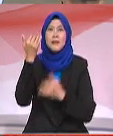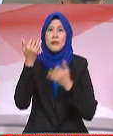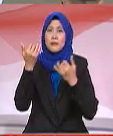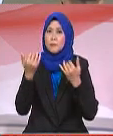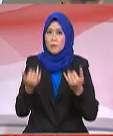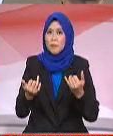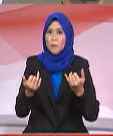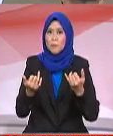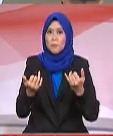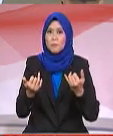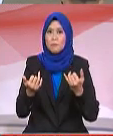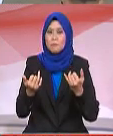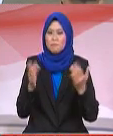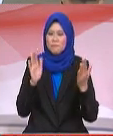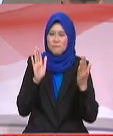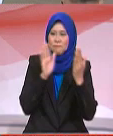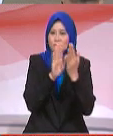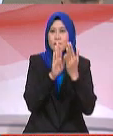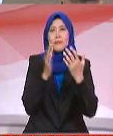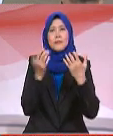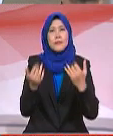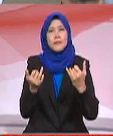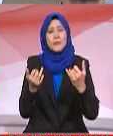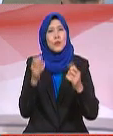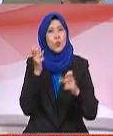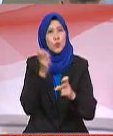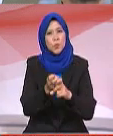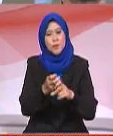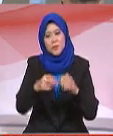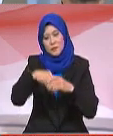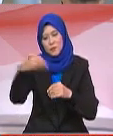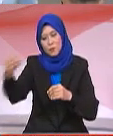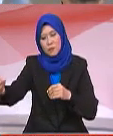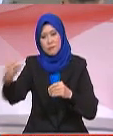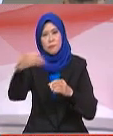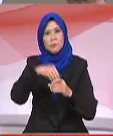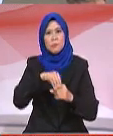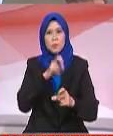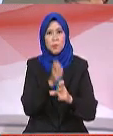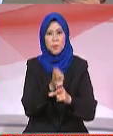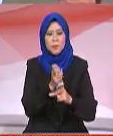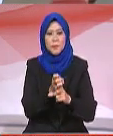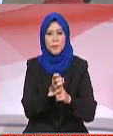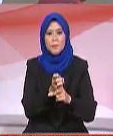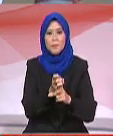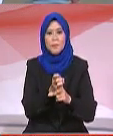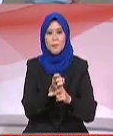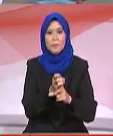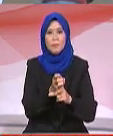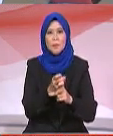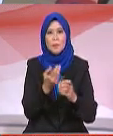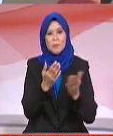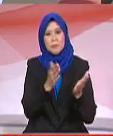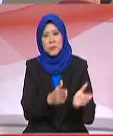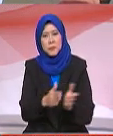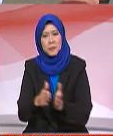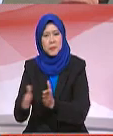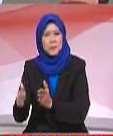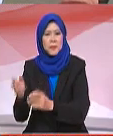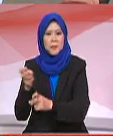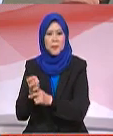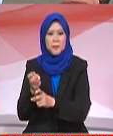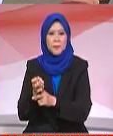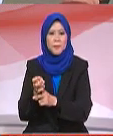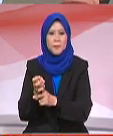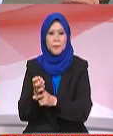apalagi kalau musim sekarang ini susah mau keluar masuk dan kalau di bank susah mau susun dan